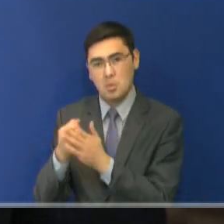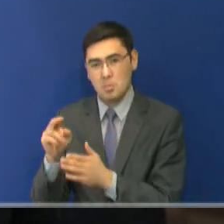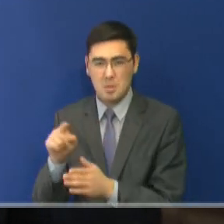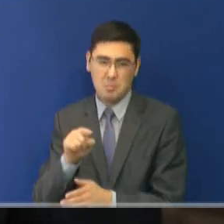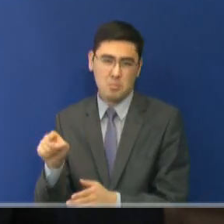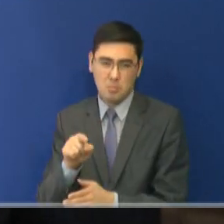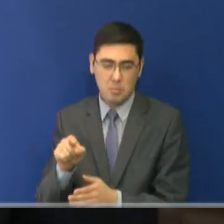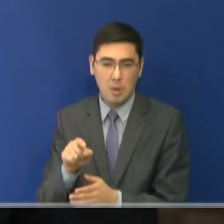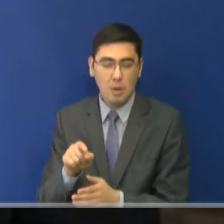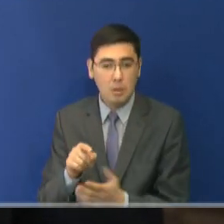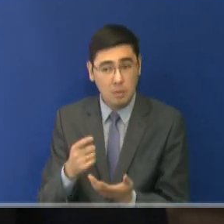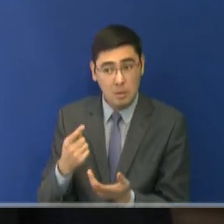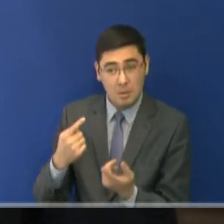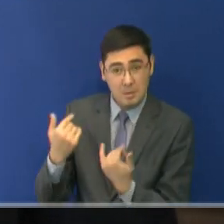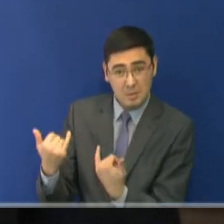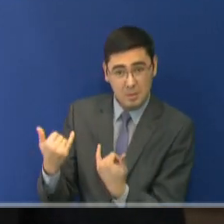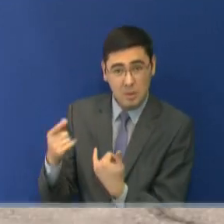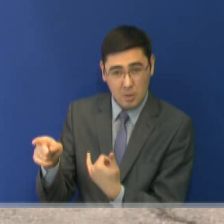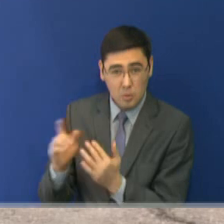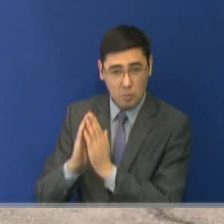предложения и обязательно озвучим их нашему руководству.